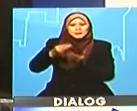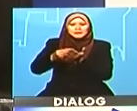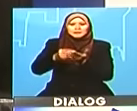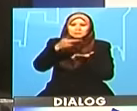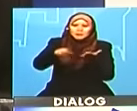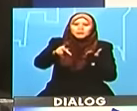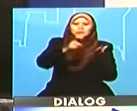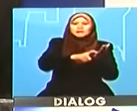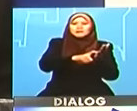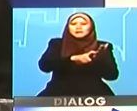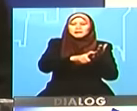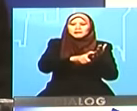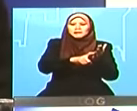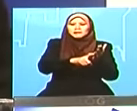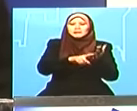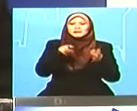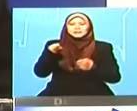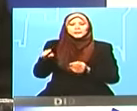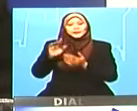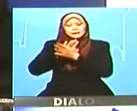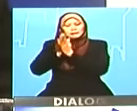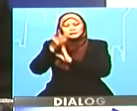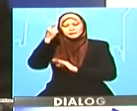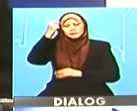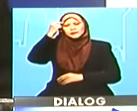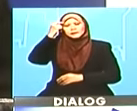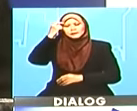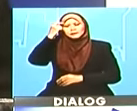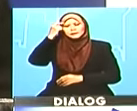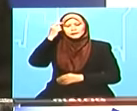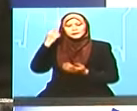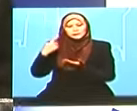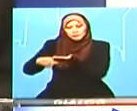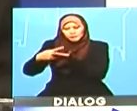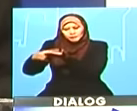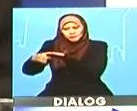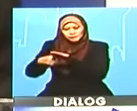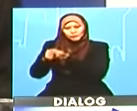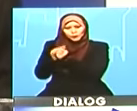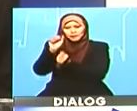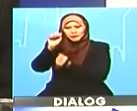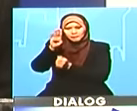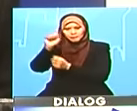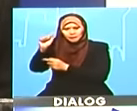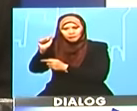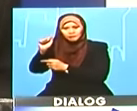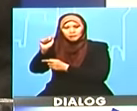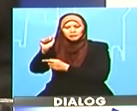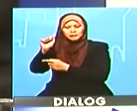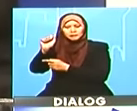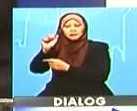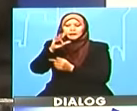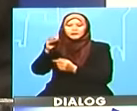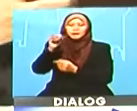Okay. Lepas itu bila kita fikir balik, kita bincang dengan pihak ABA dan IP dan mereka